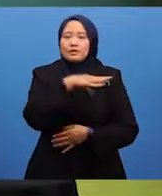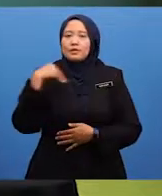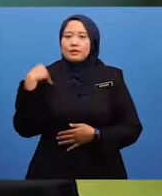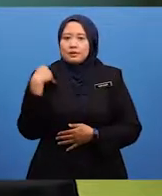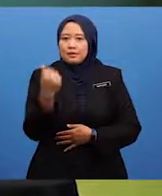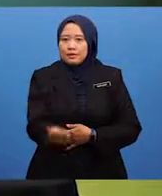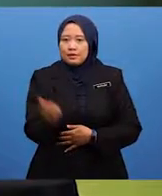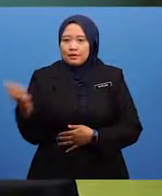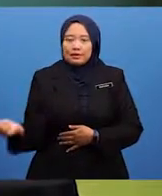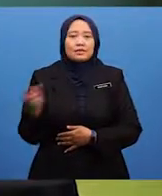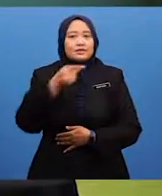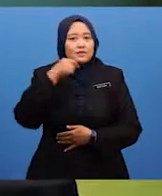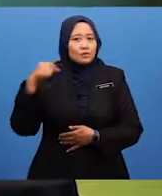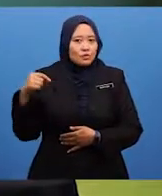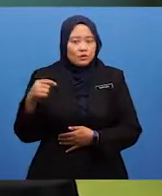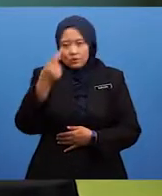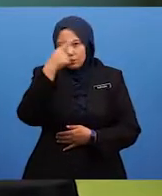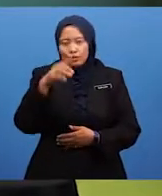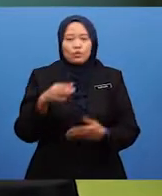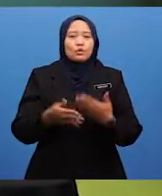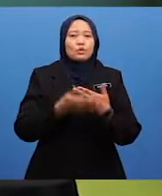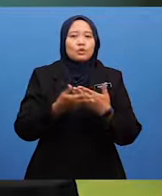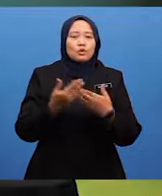untuk memudahkan kamu membuat catatan.